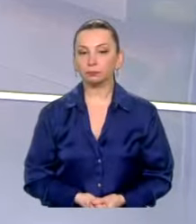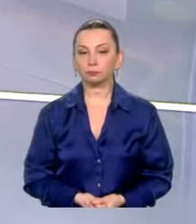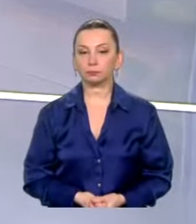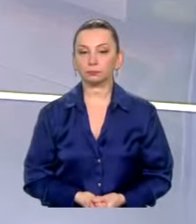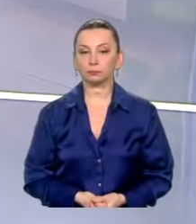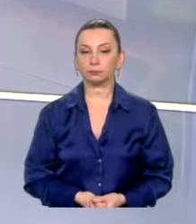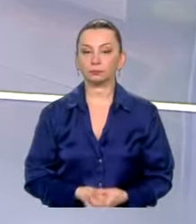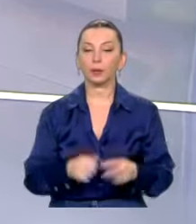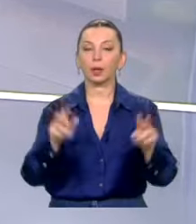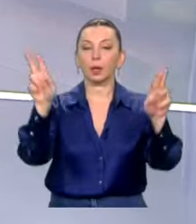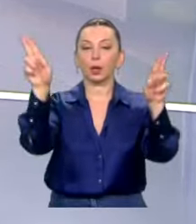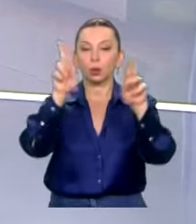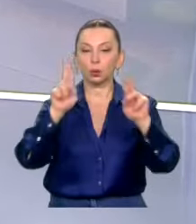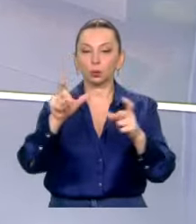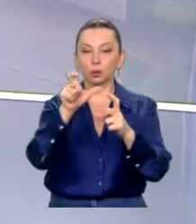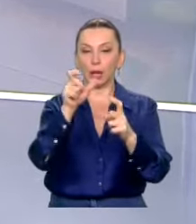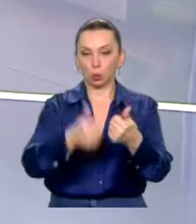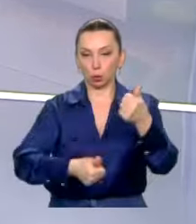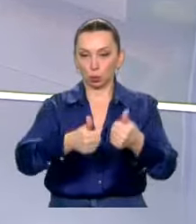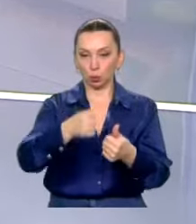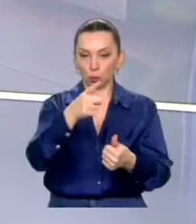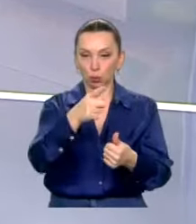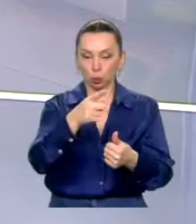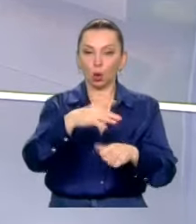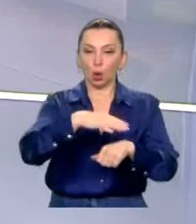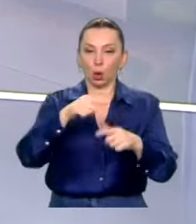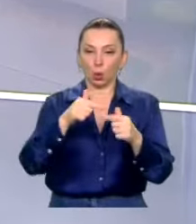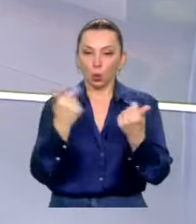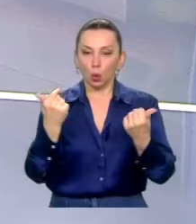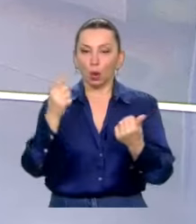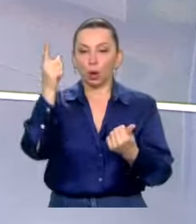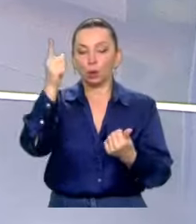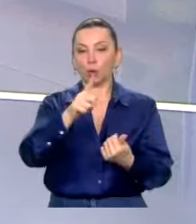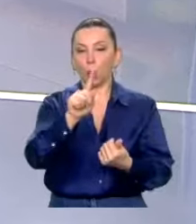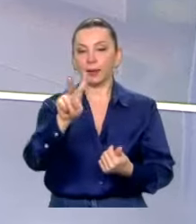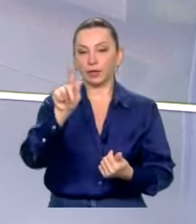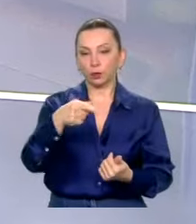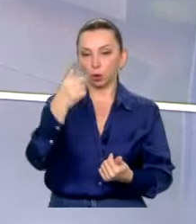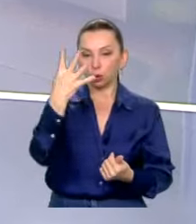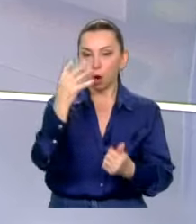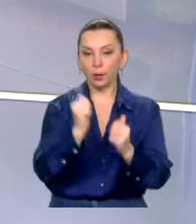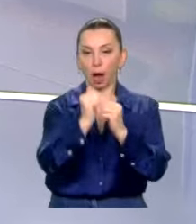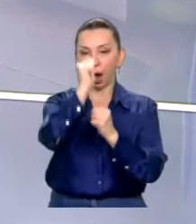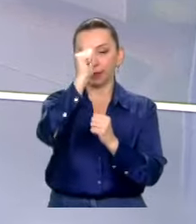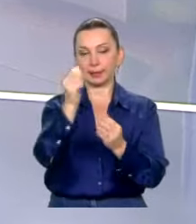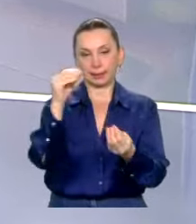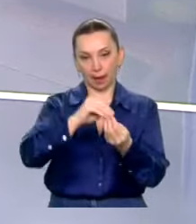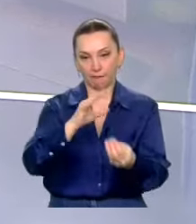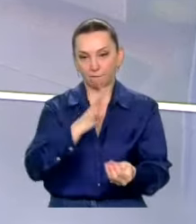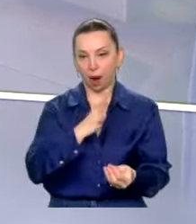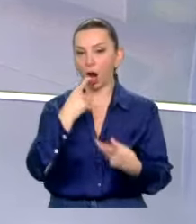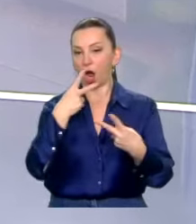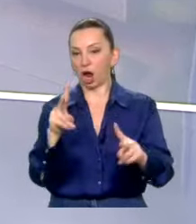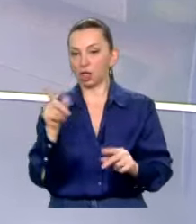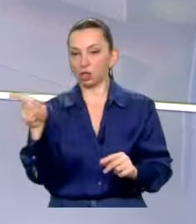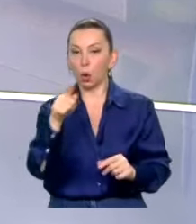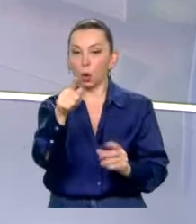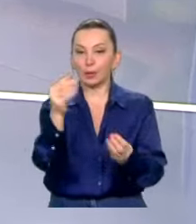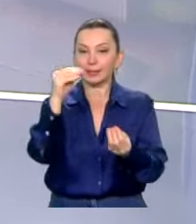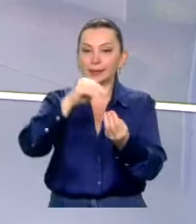Sevgili seyirciler, Ulusal Süt Konseyi çiğ süte %17,4 oranında artış yapacağını açıklamıştı.